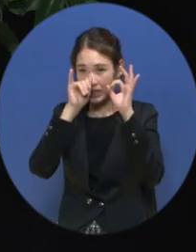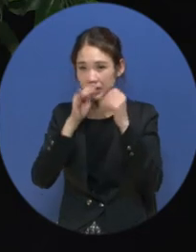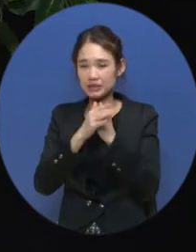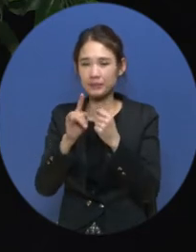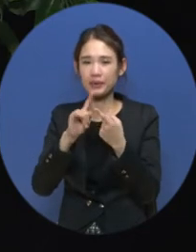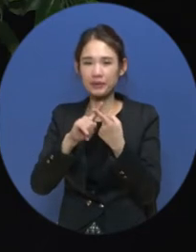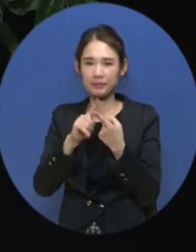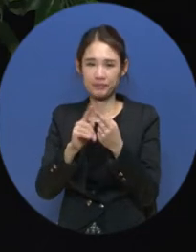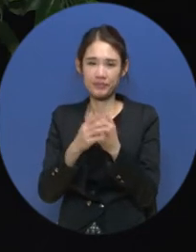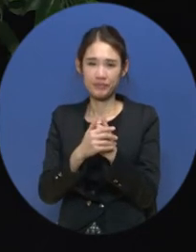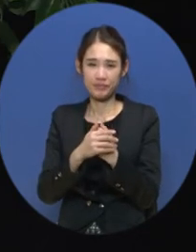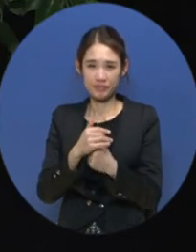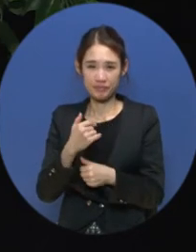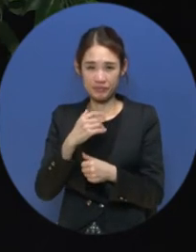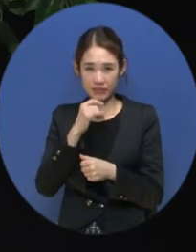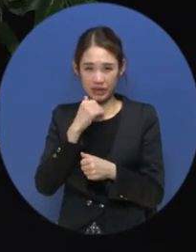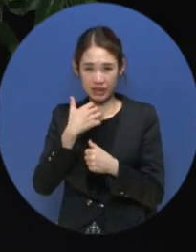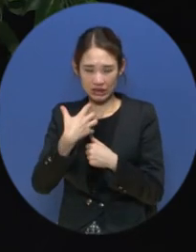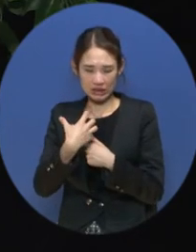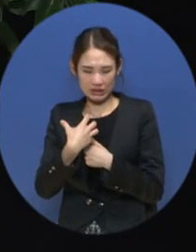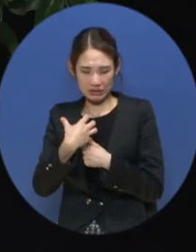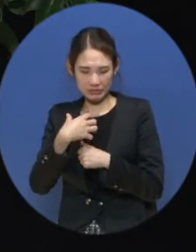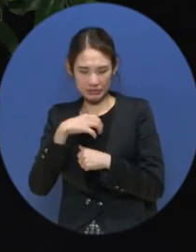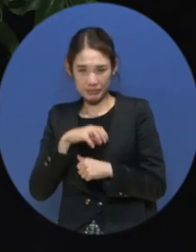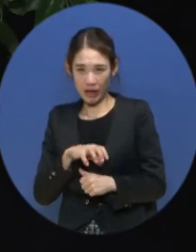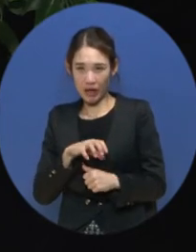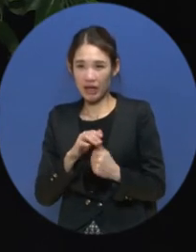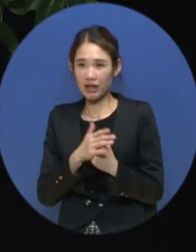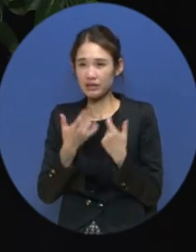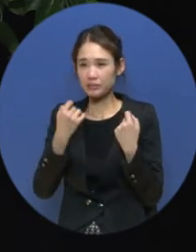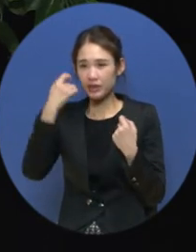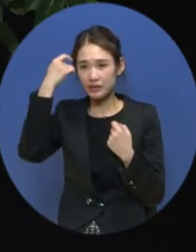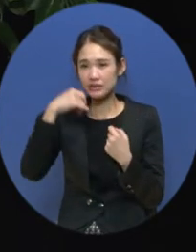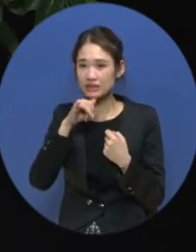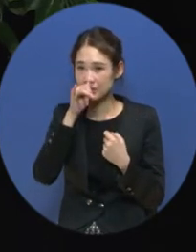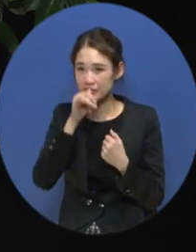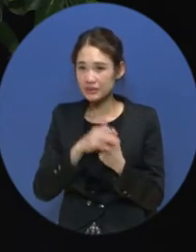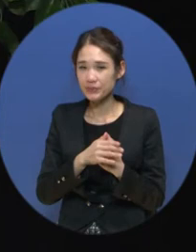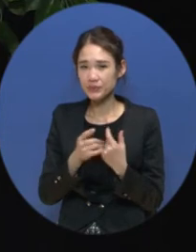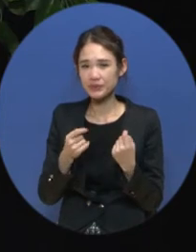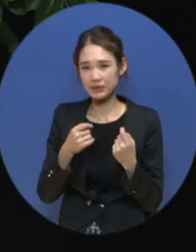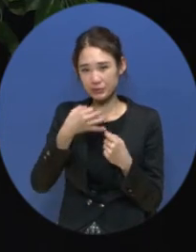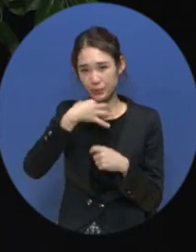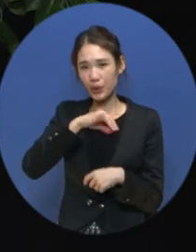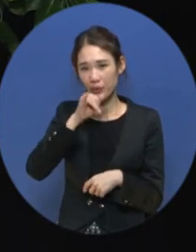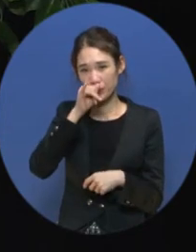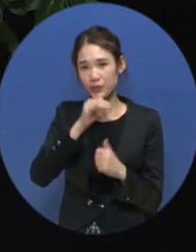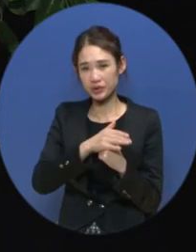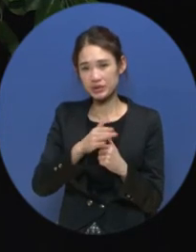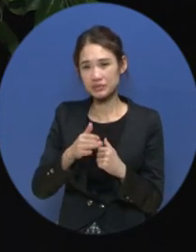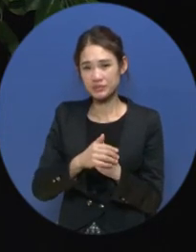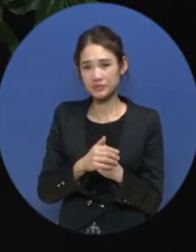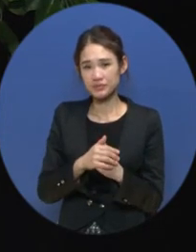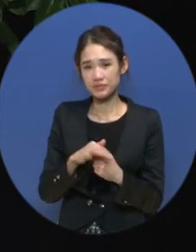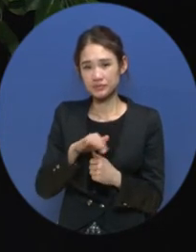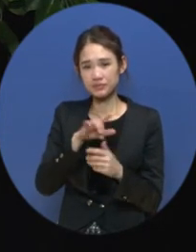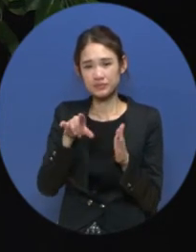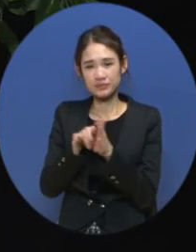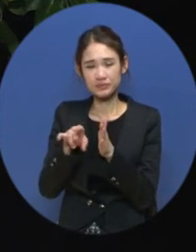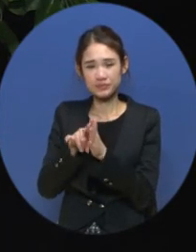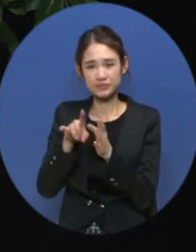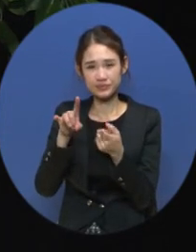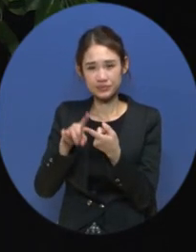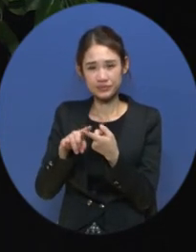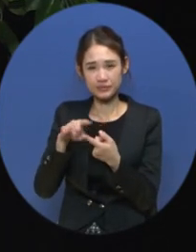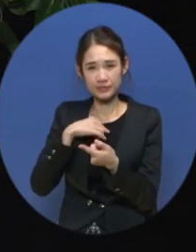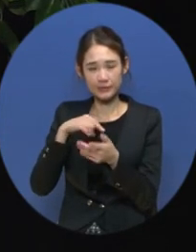그런 것들이 우리를 옥죄이는 부분이 좀 참 어려웠다. 예. 보람도 느끼지만 그런 부분을 우리가